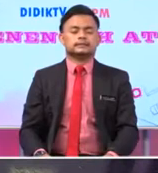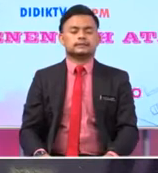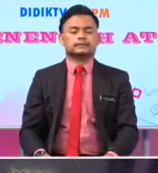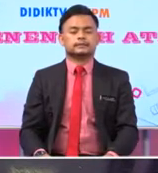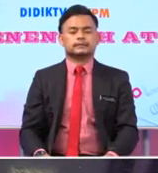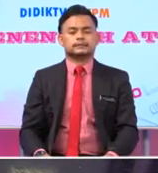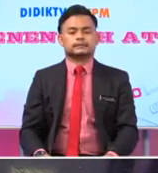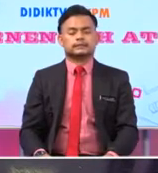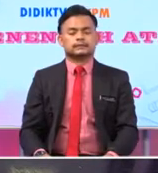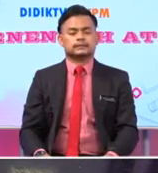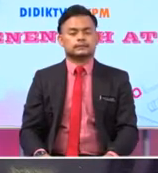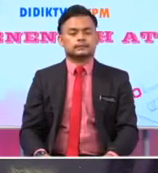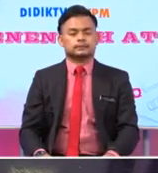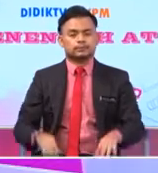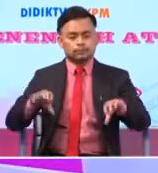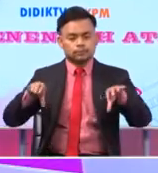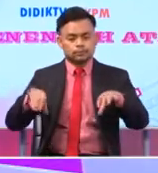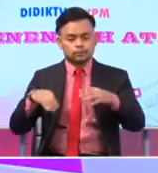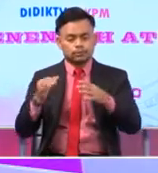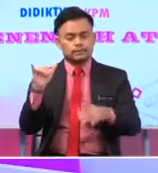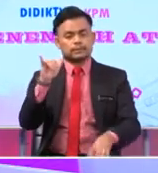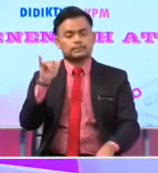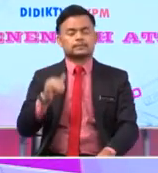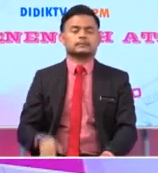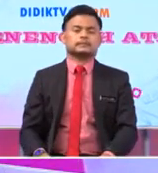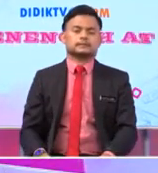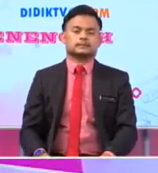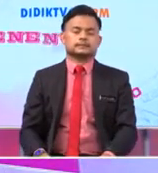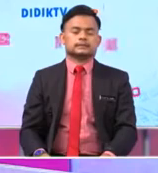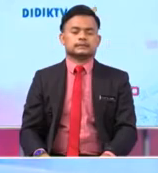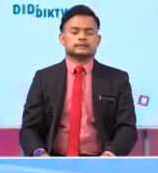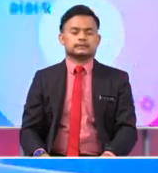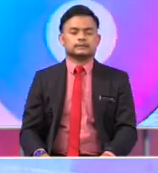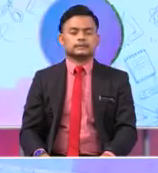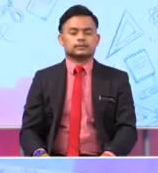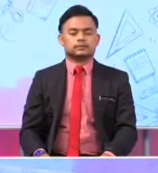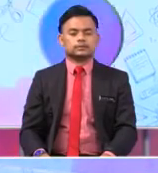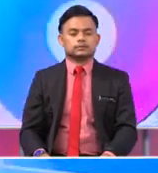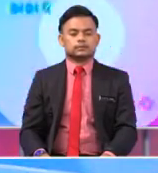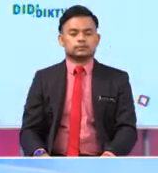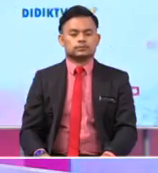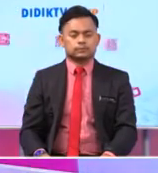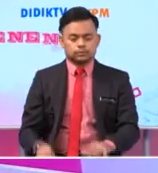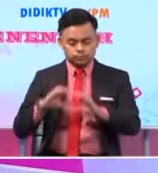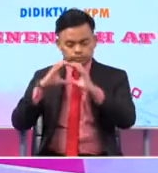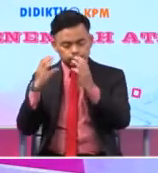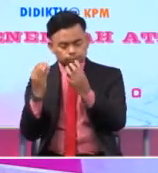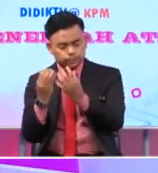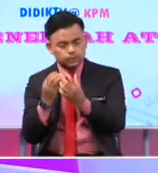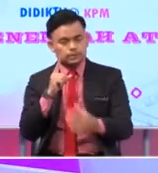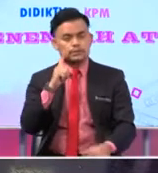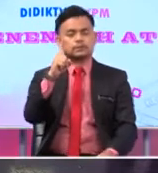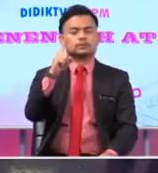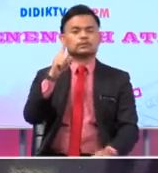kolagen supaya kita dapat mengirit kain nagih ukhuwah ataupun kasih sayang antar keluarga kita teguh ya